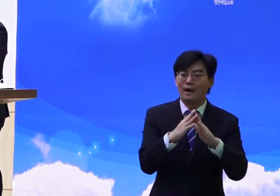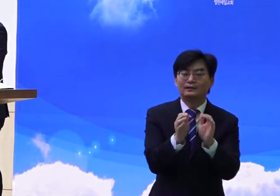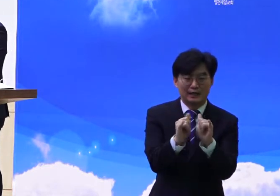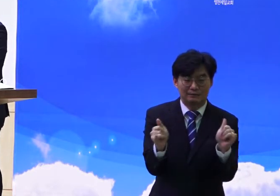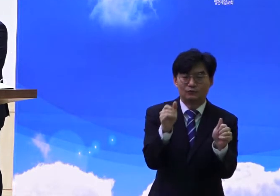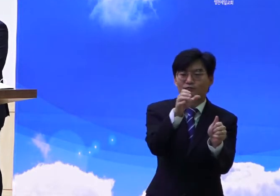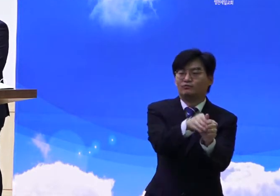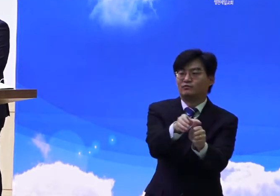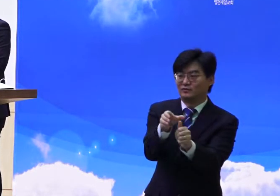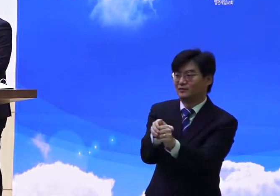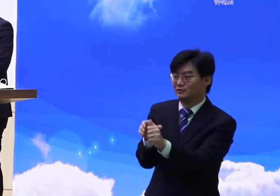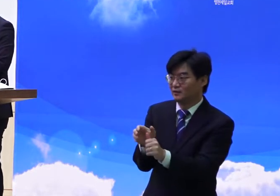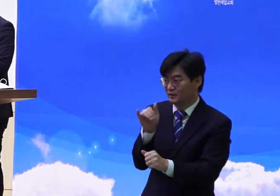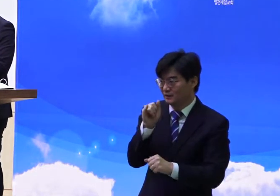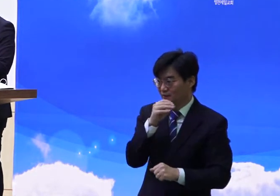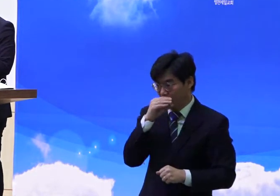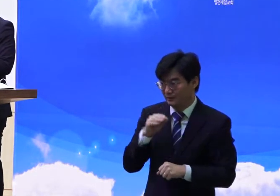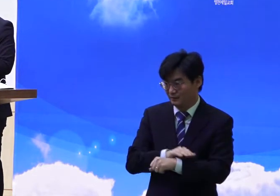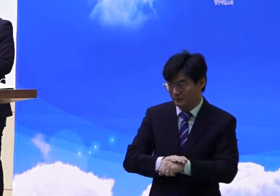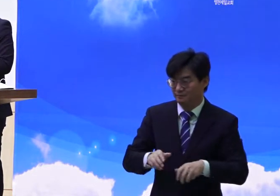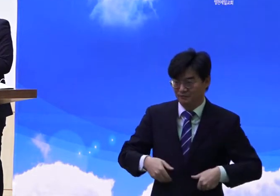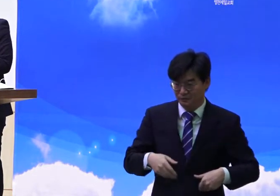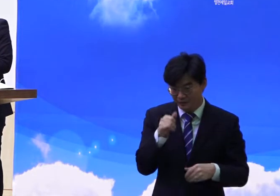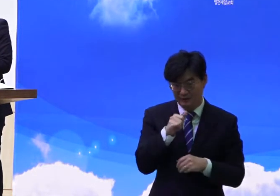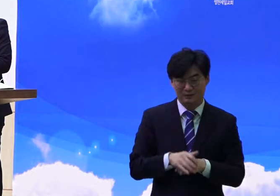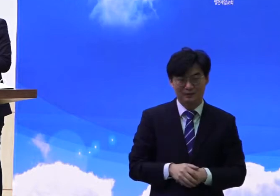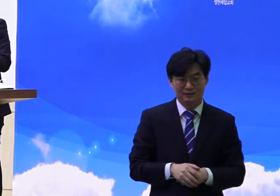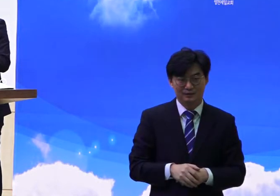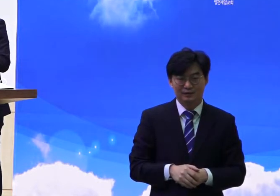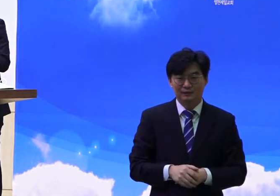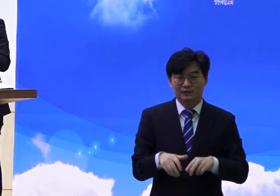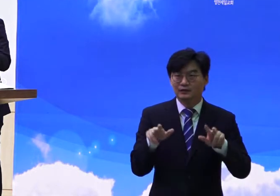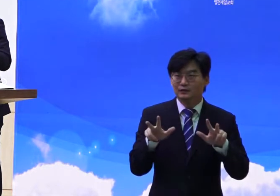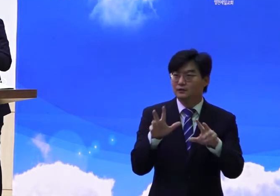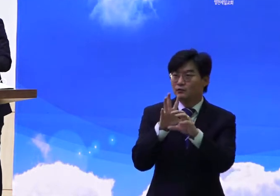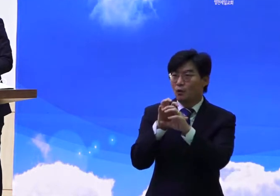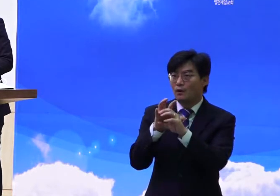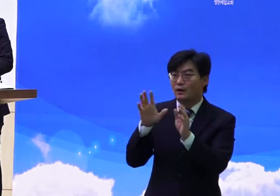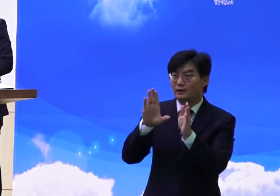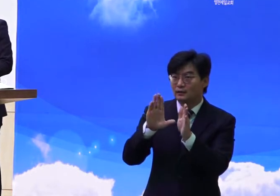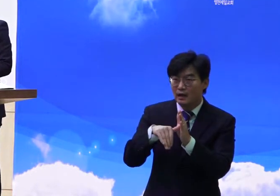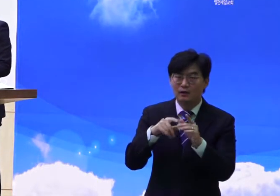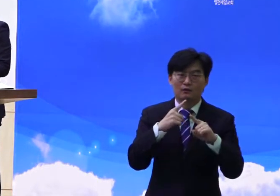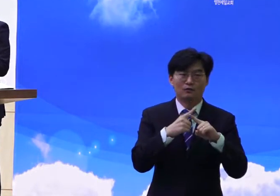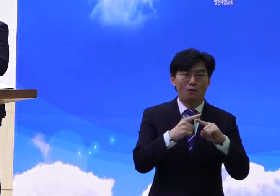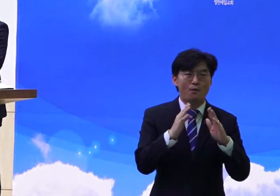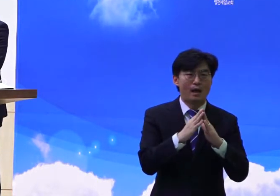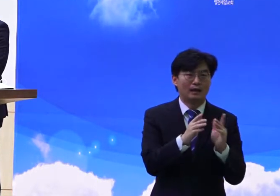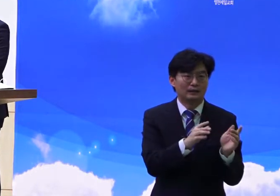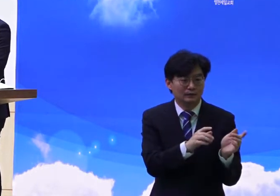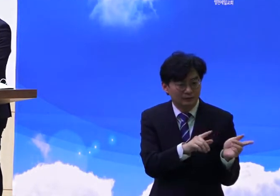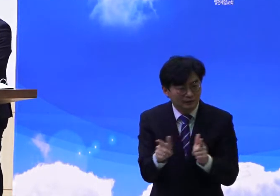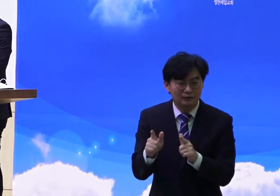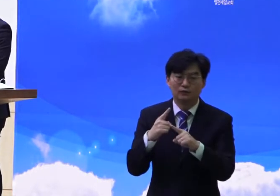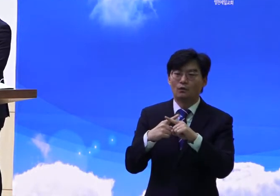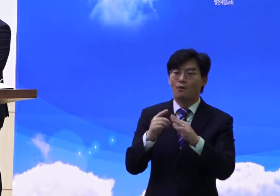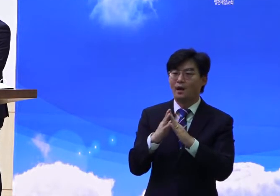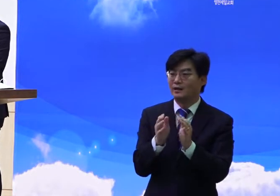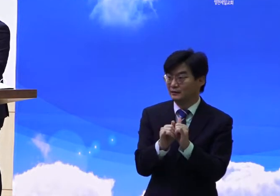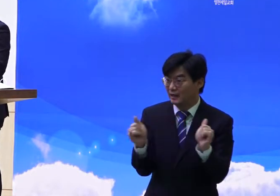분명히 지금은 어려운 때입니다. 그래서 우리는 올해 2021년을 시작하면서 저와 여러분이